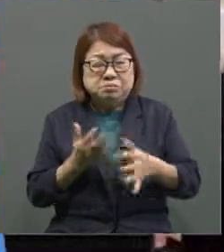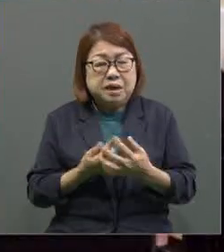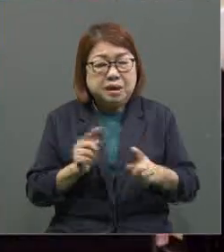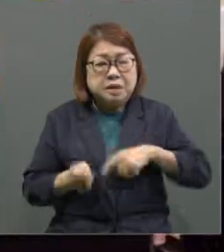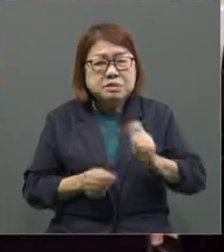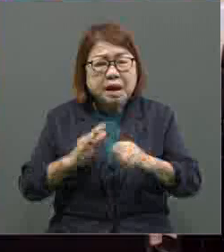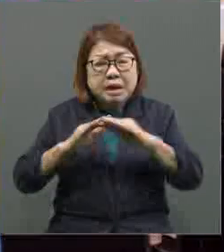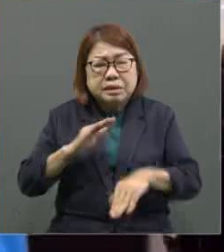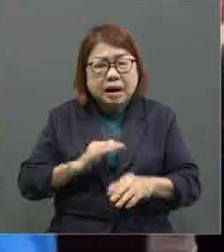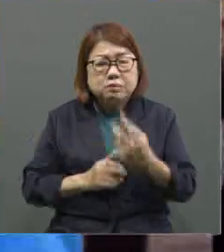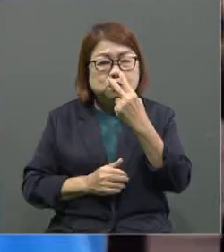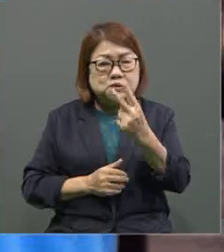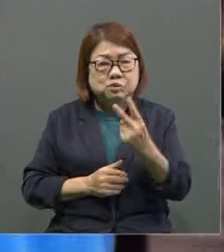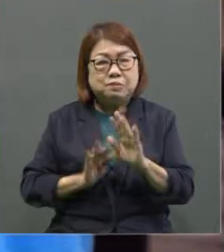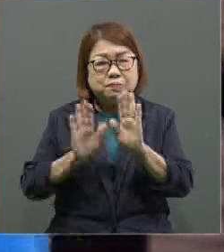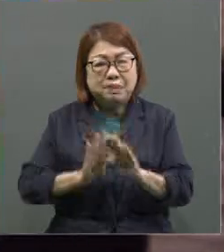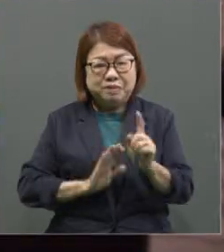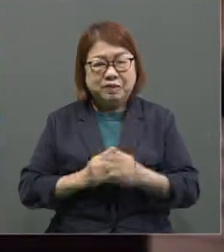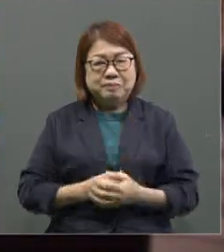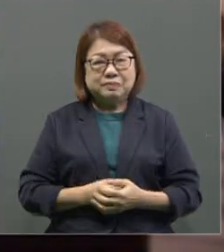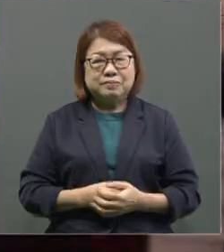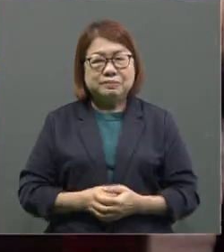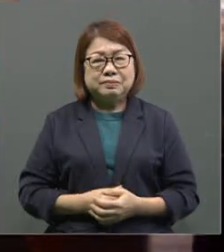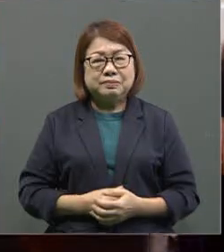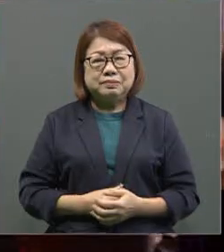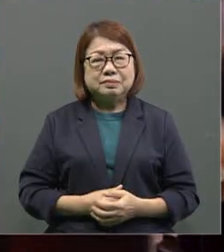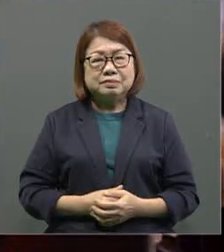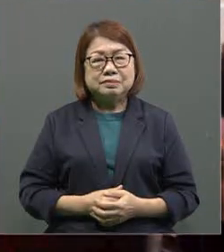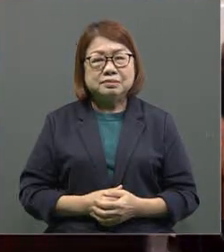เดี๋ยวลองไปฟังคนที่เขาใช้บัตรเครดิตสะท้อนกัน